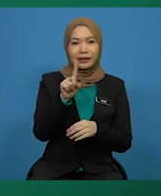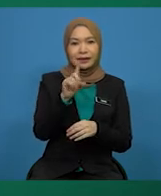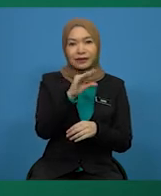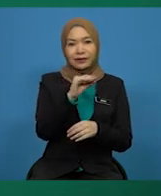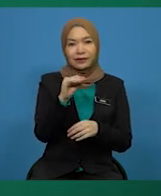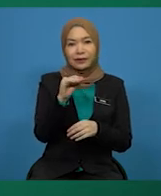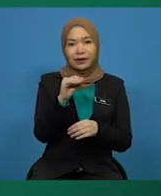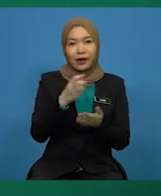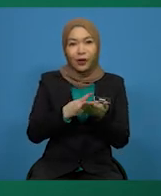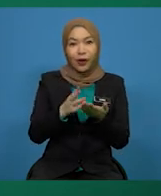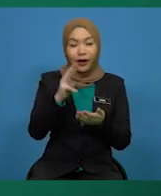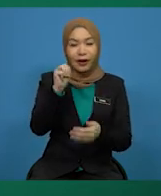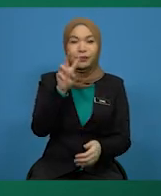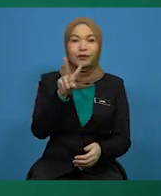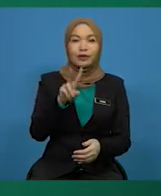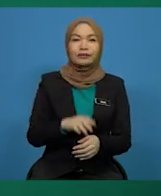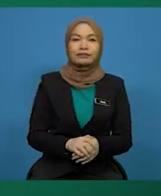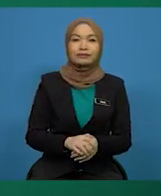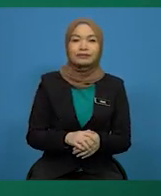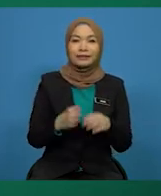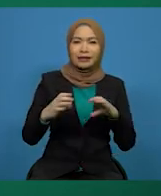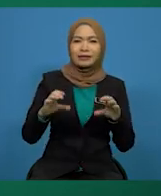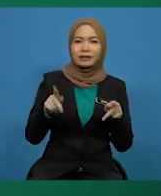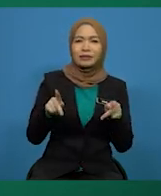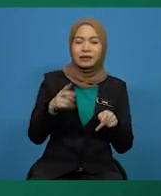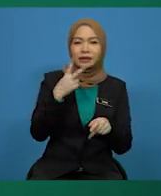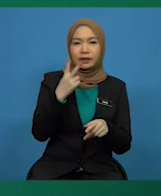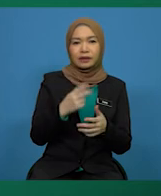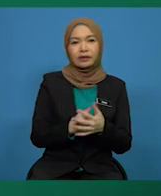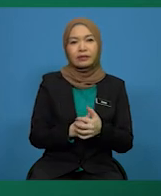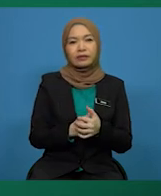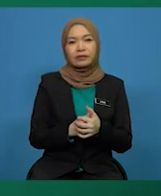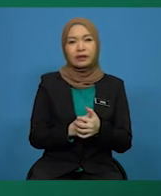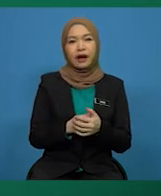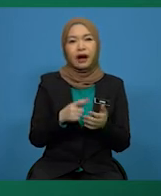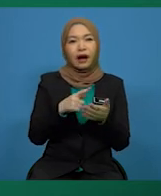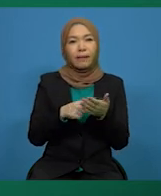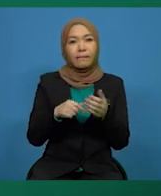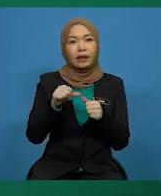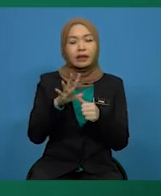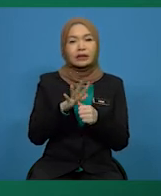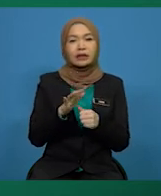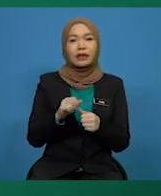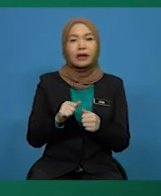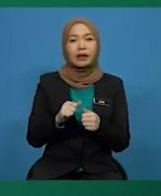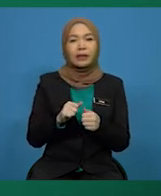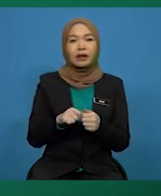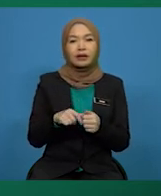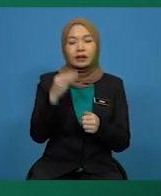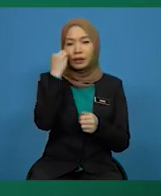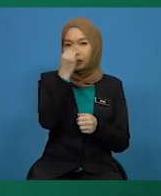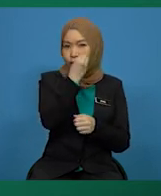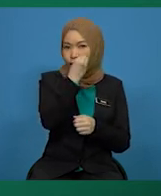wang M2. Cuba pelajar lihat. Apakah kesan kepada kadar bunga